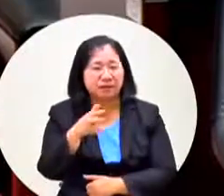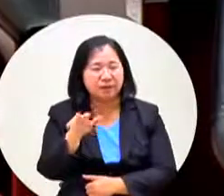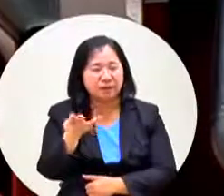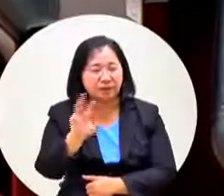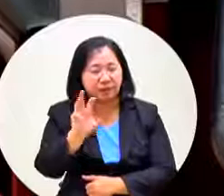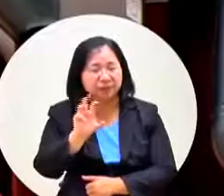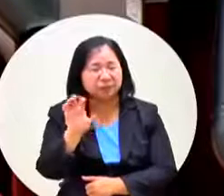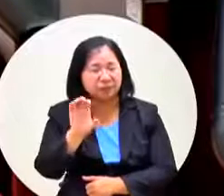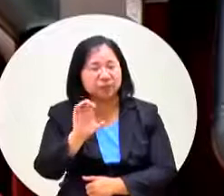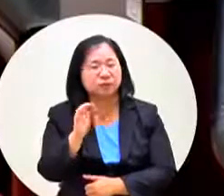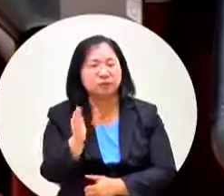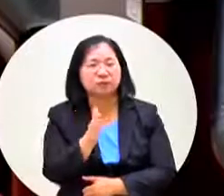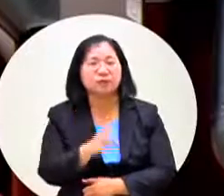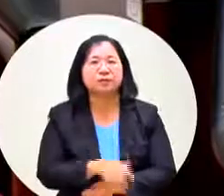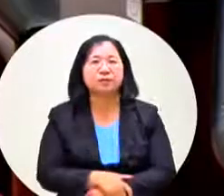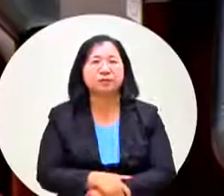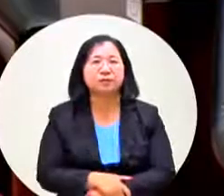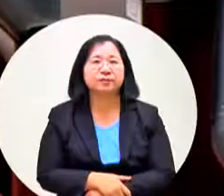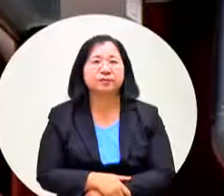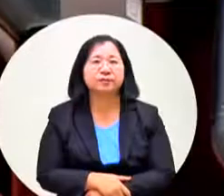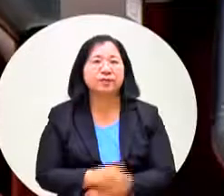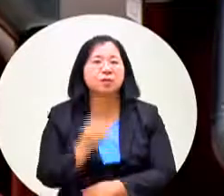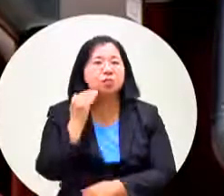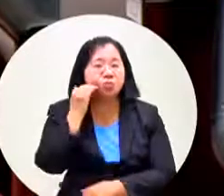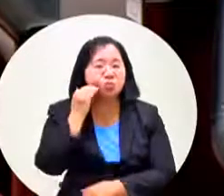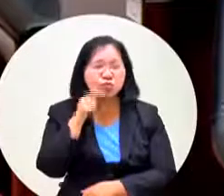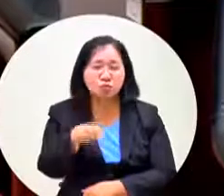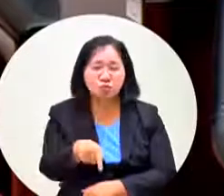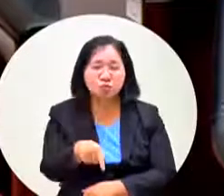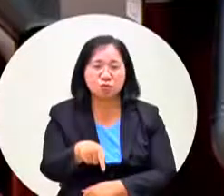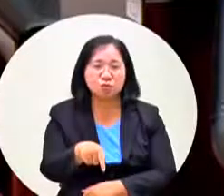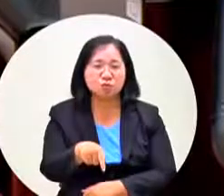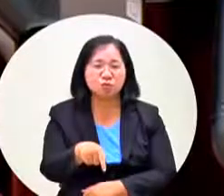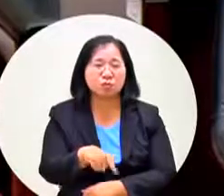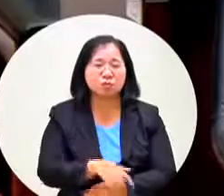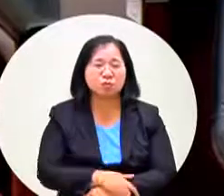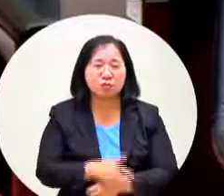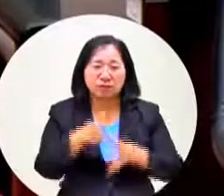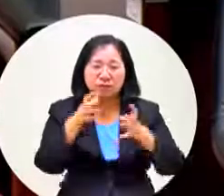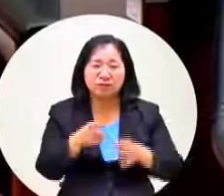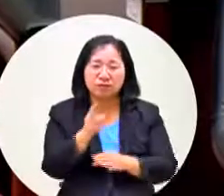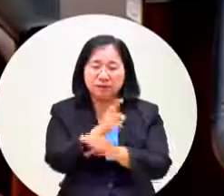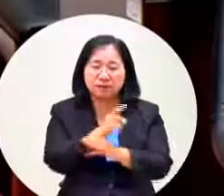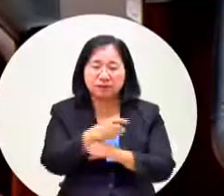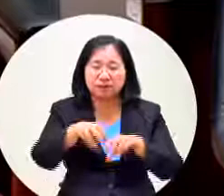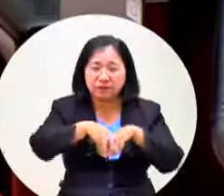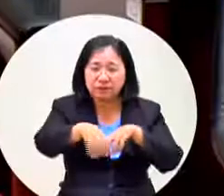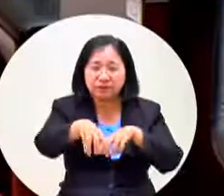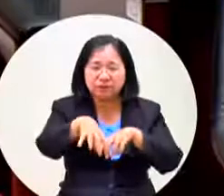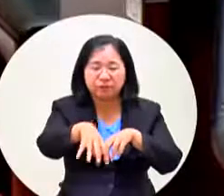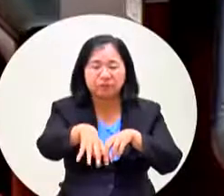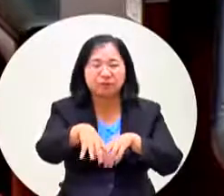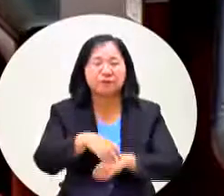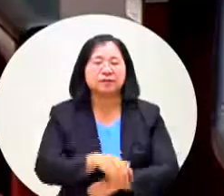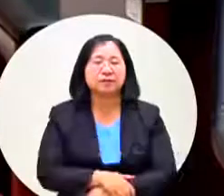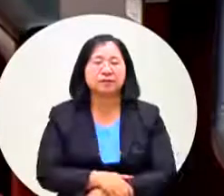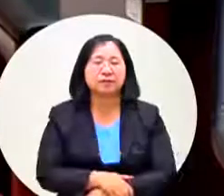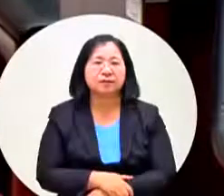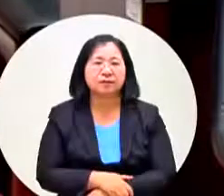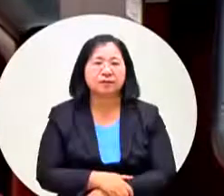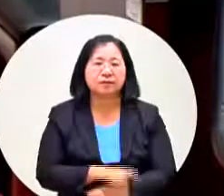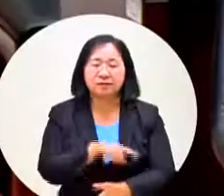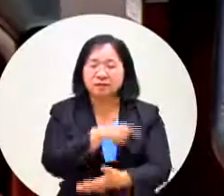区来那、全部进驻差不多将近8到10间，吼、哦、啊，搁万大工